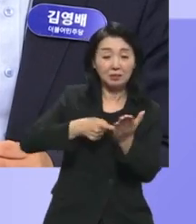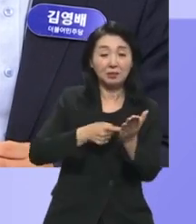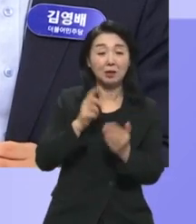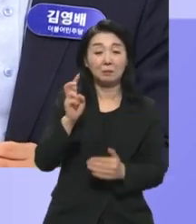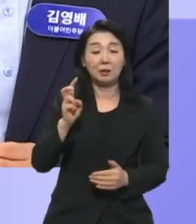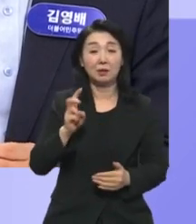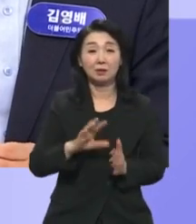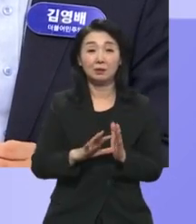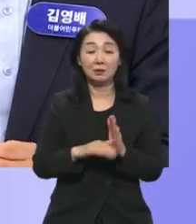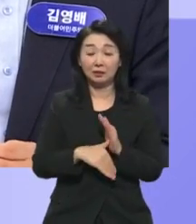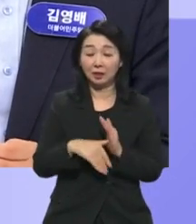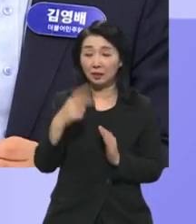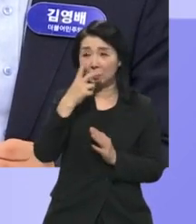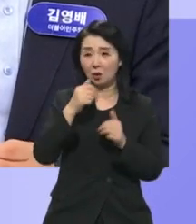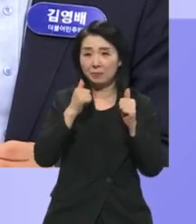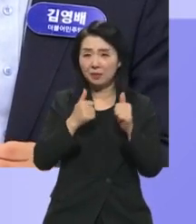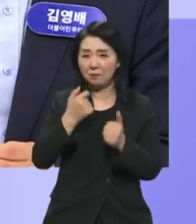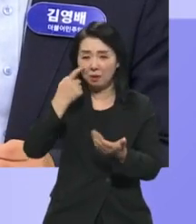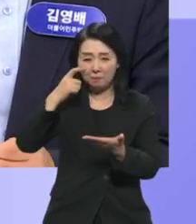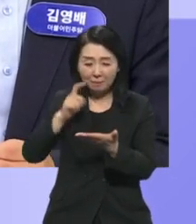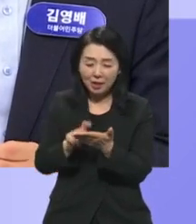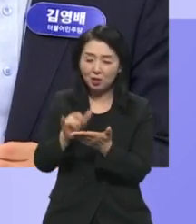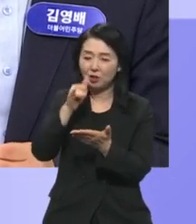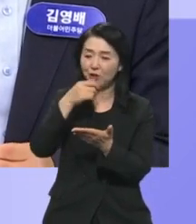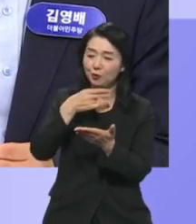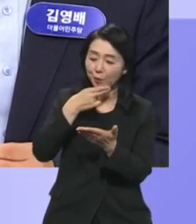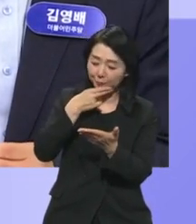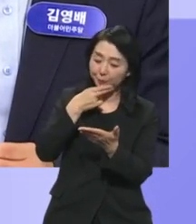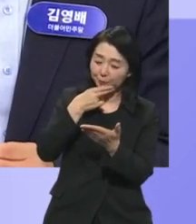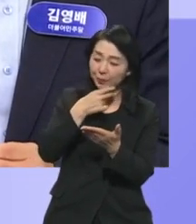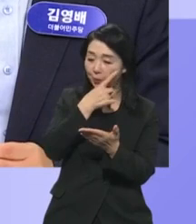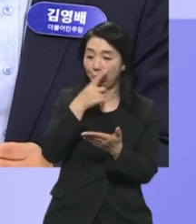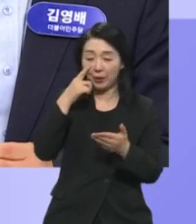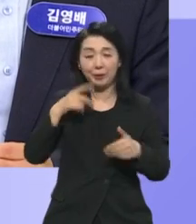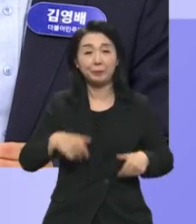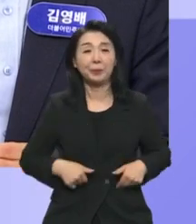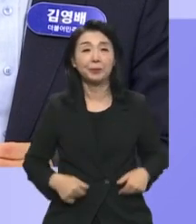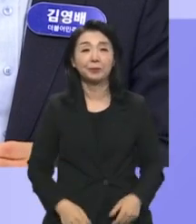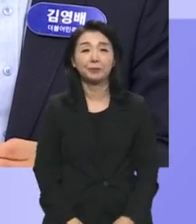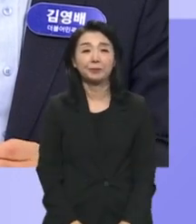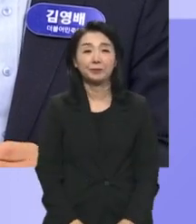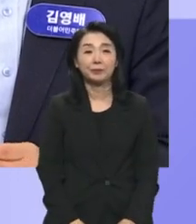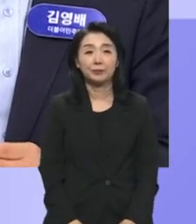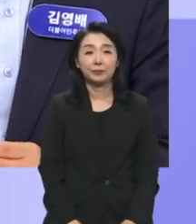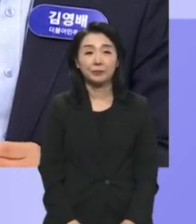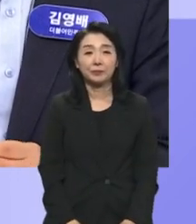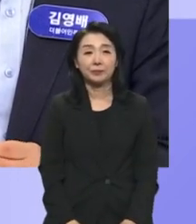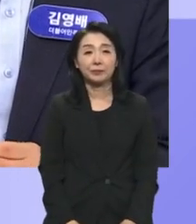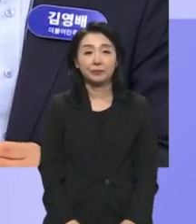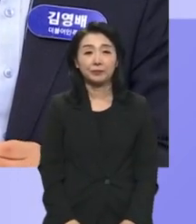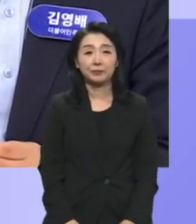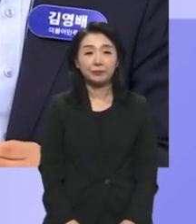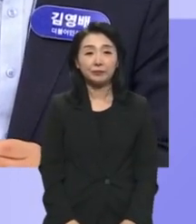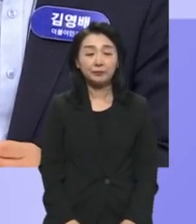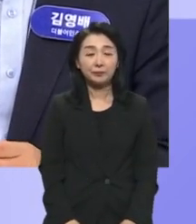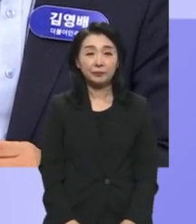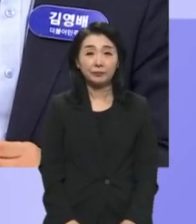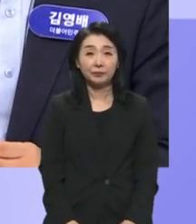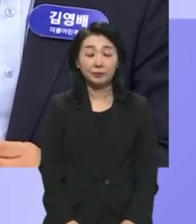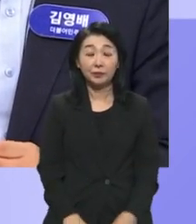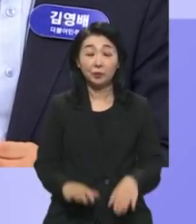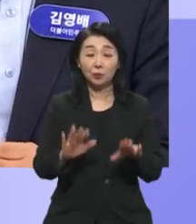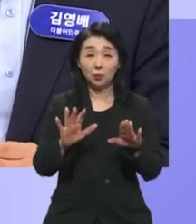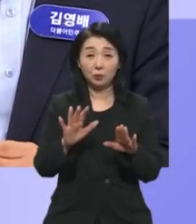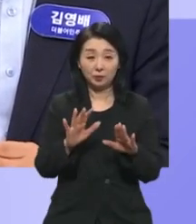그때 되면 정말 검찰이 뭔가를 찾았는지 입증을 했는지 이런 것들도 명확하게 알 수가 있겠죠 자 그 오늘 그 중진들 4선 이상